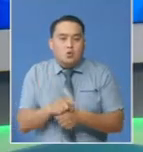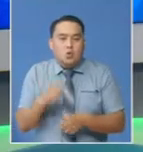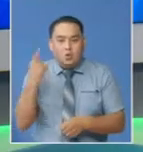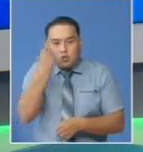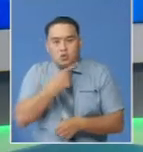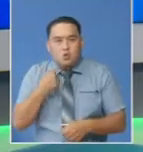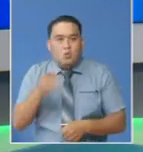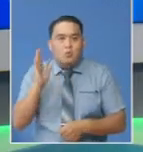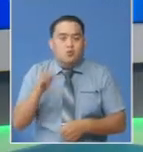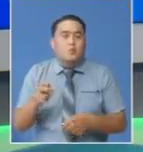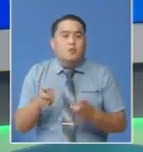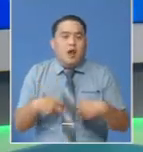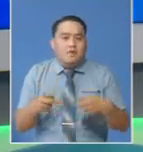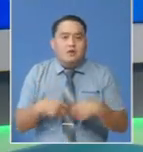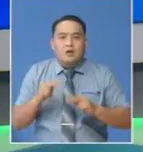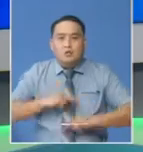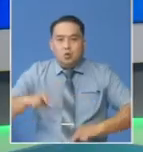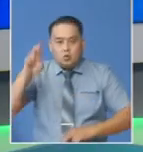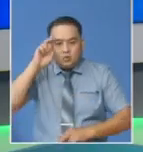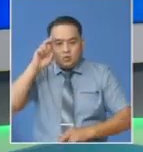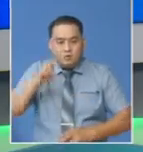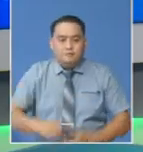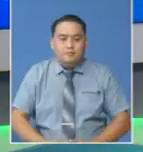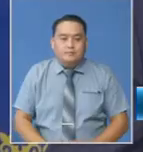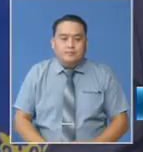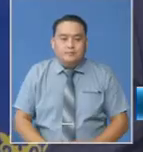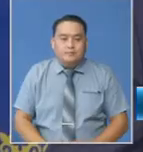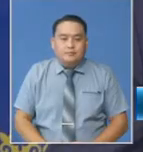лица, которые проверяют работу госслужащих.